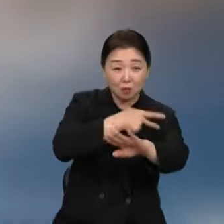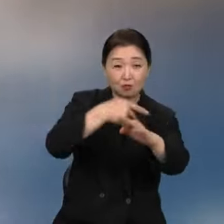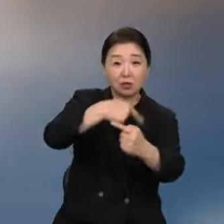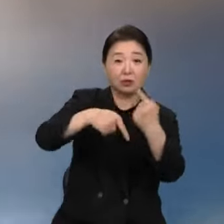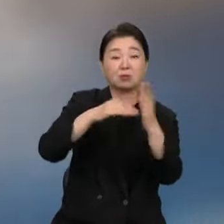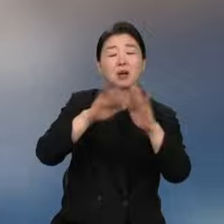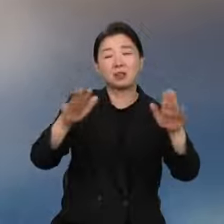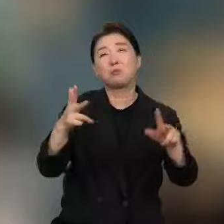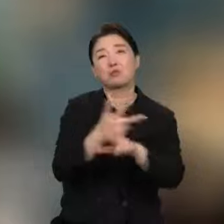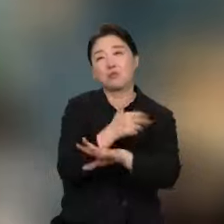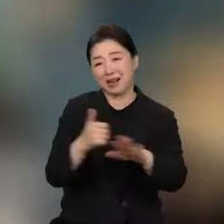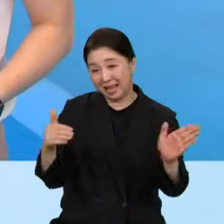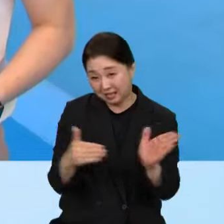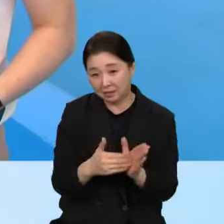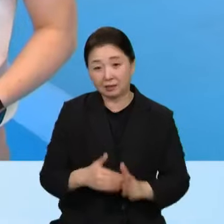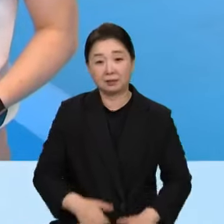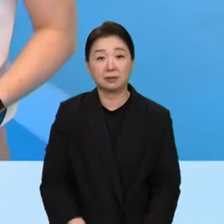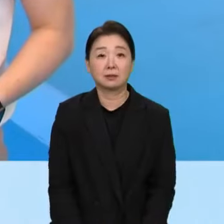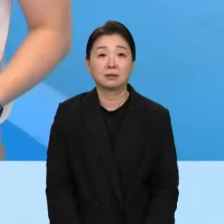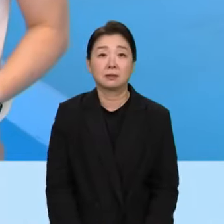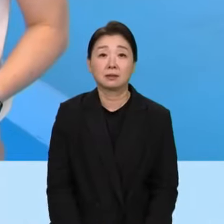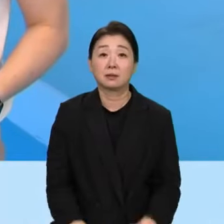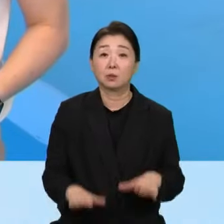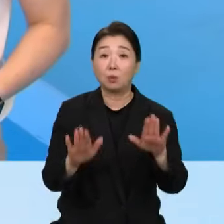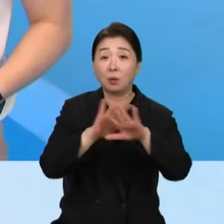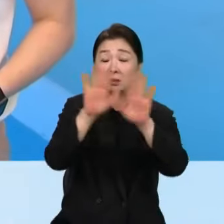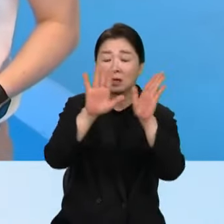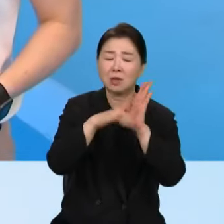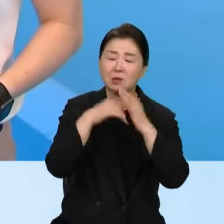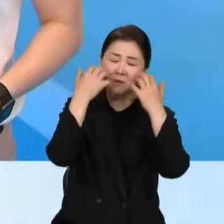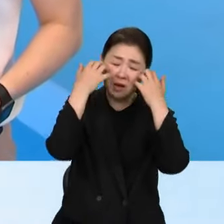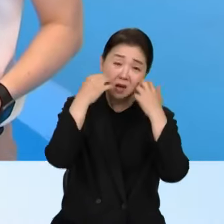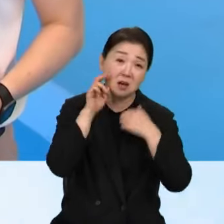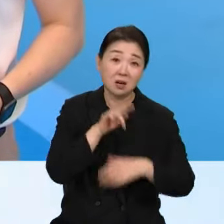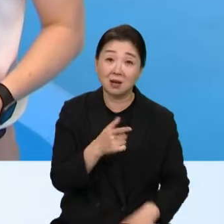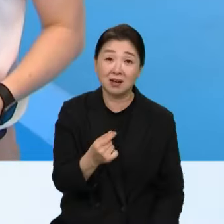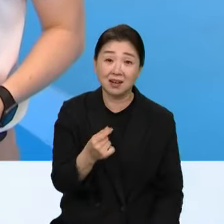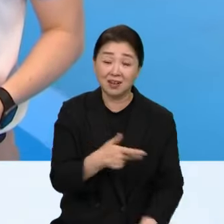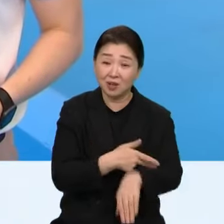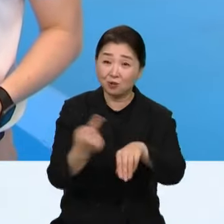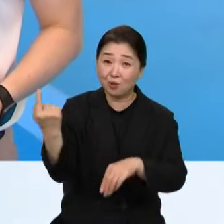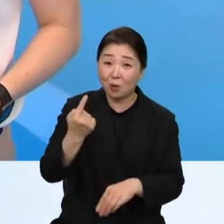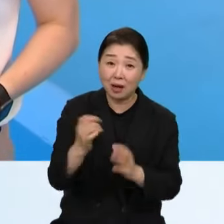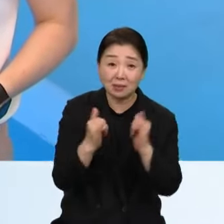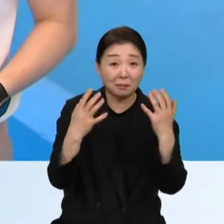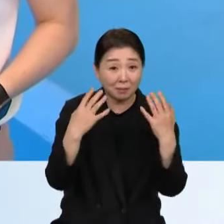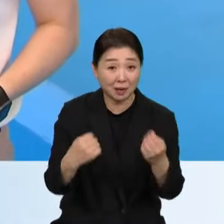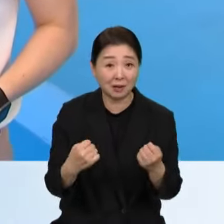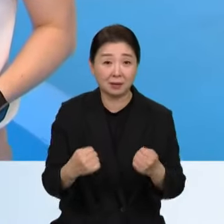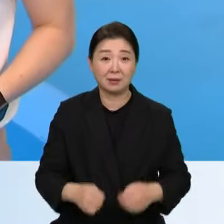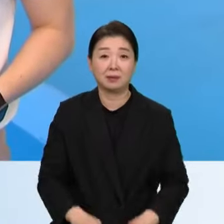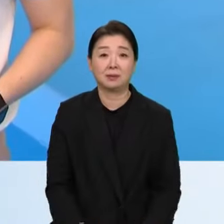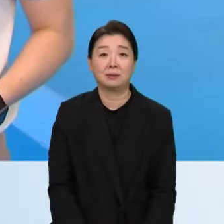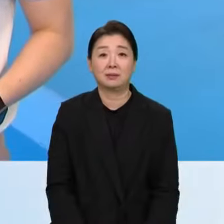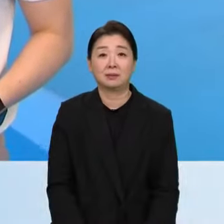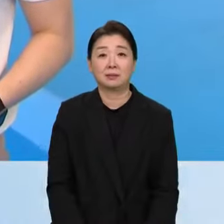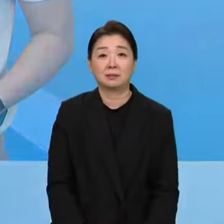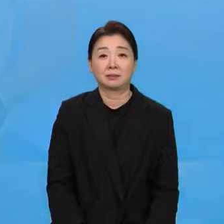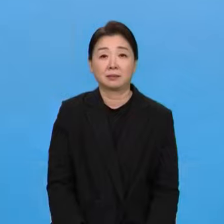주말까지만 운영합니다. 네, 오늘 낮에도 참 더웠잖아요. 수영하러 온 시민들 많았겠군요.